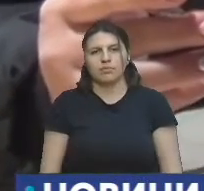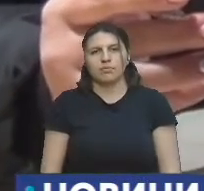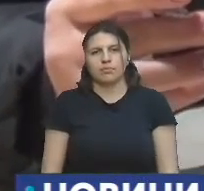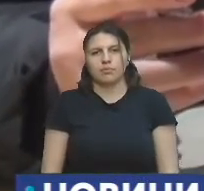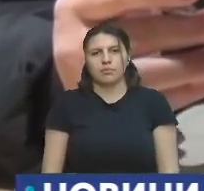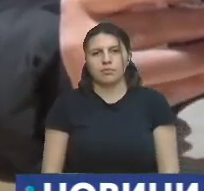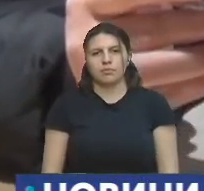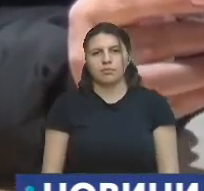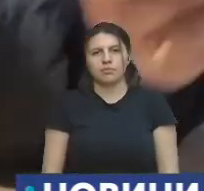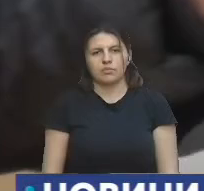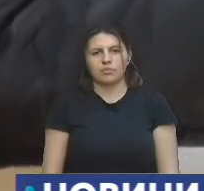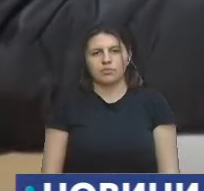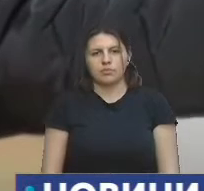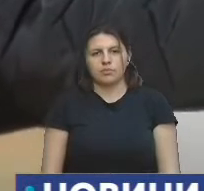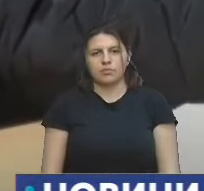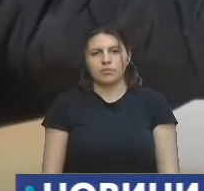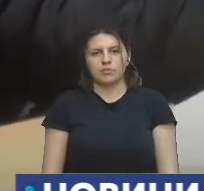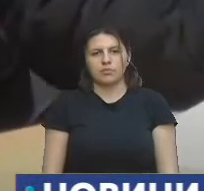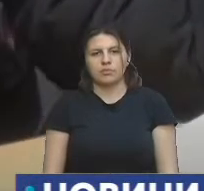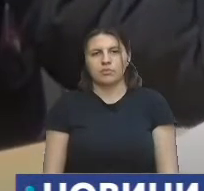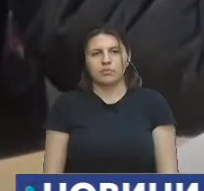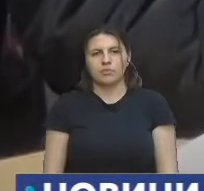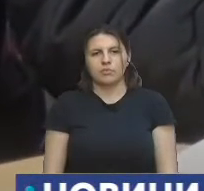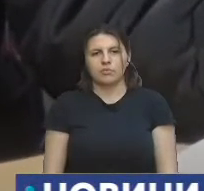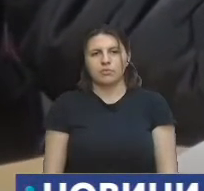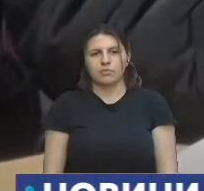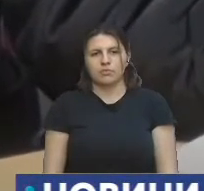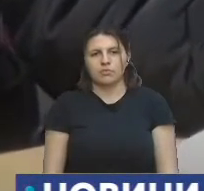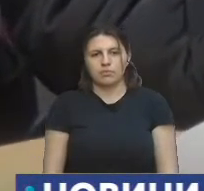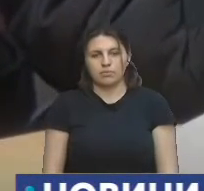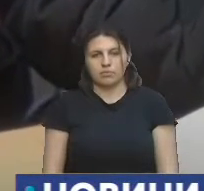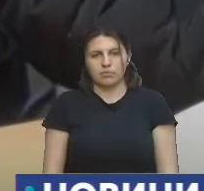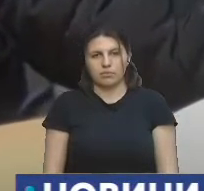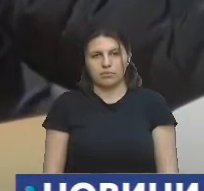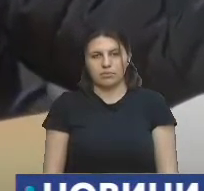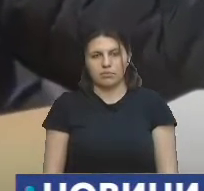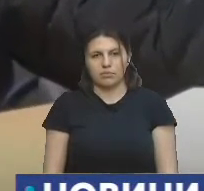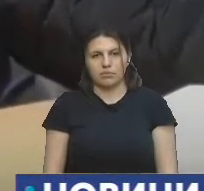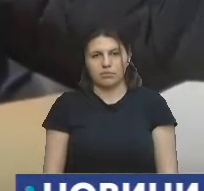сейчас монетизирована субсидия. Вы получаете ваши деньги. Вот она сумма вашей монетизации.